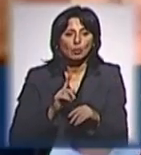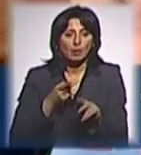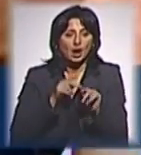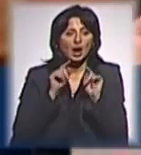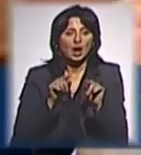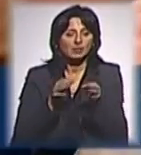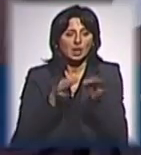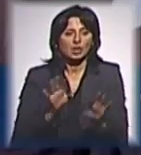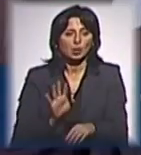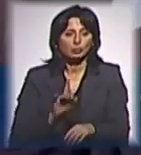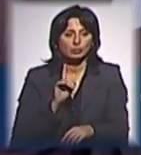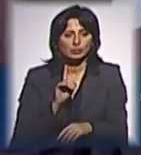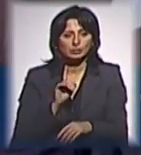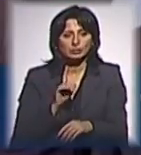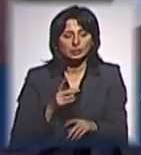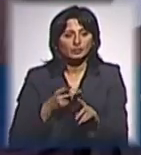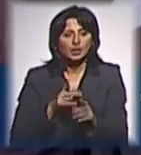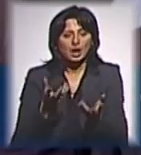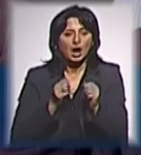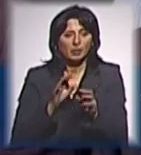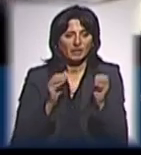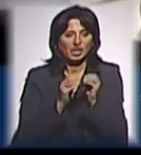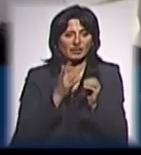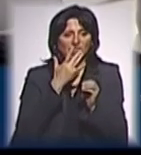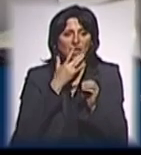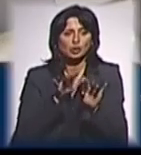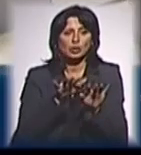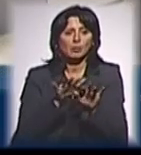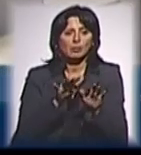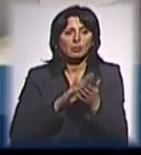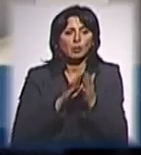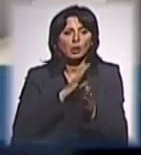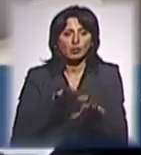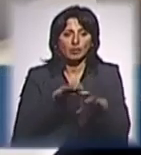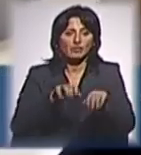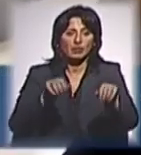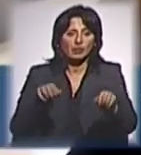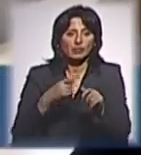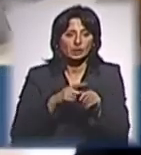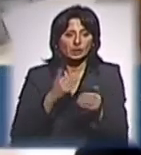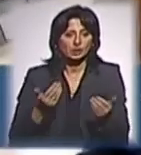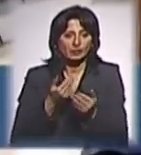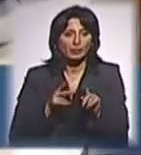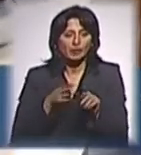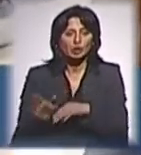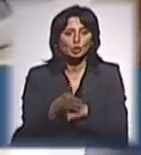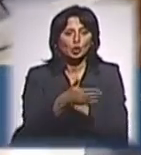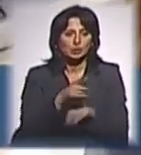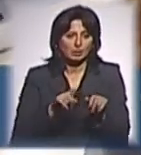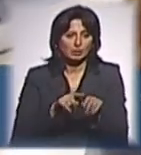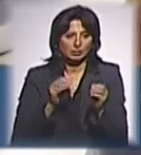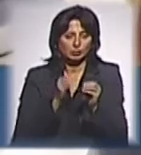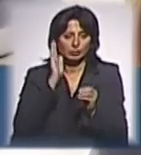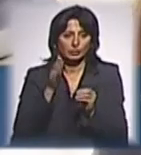აი ეს არ დაუშვათ ჩვენ. რომ არ მივიღოთ იგივე ნაციონალური მოძრაობის მდგომარეობა, არ მივიღოთ იგივე ცოცხები. თუ